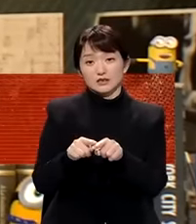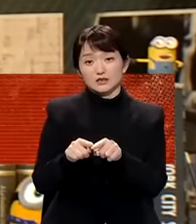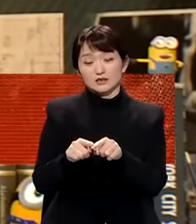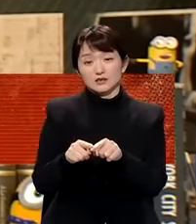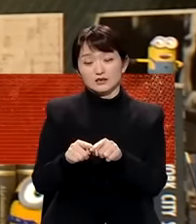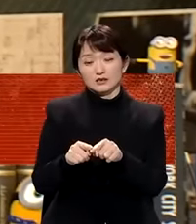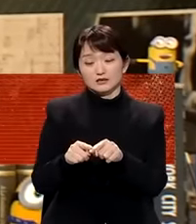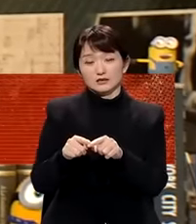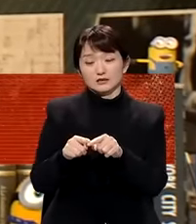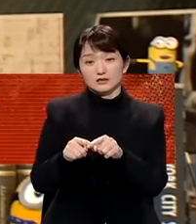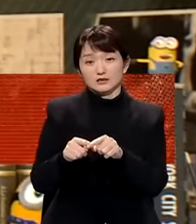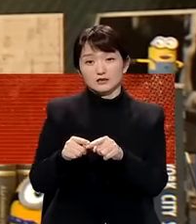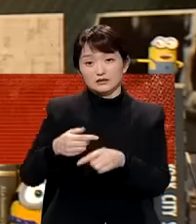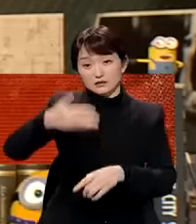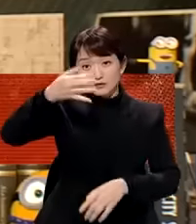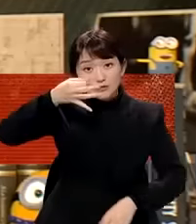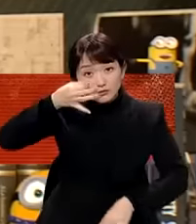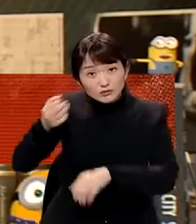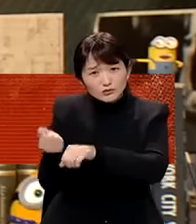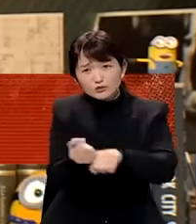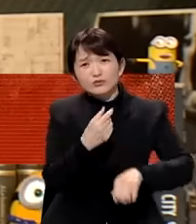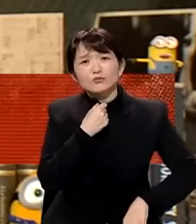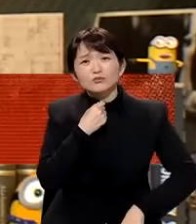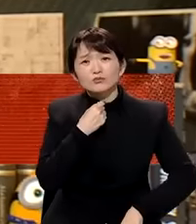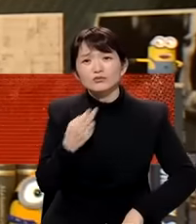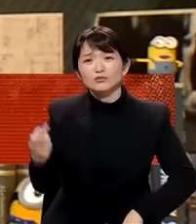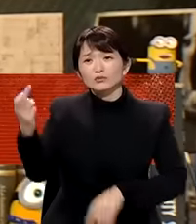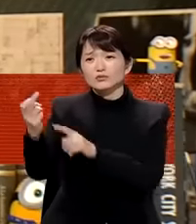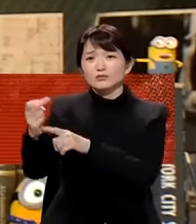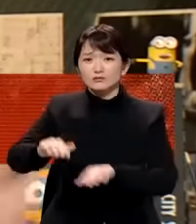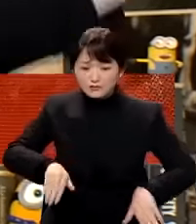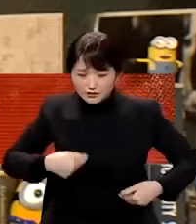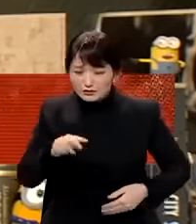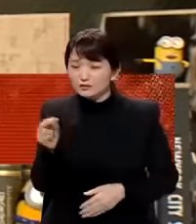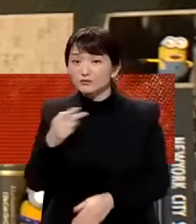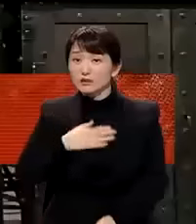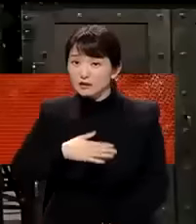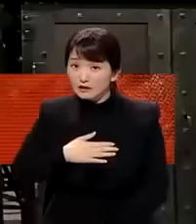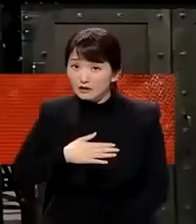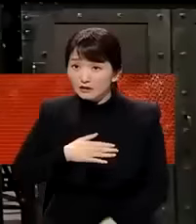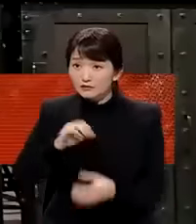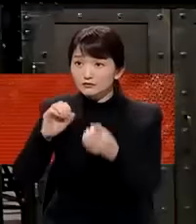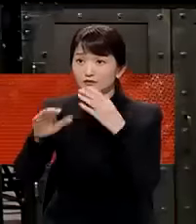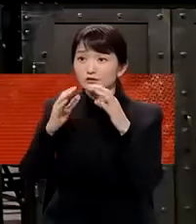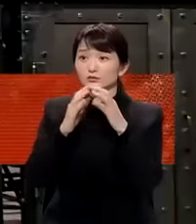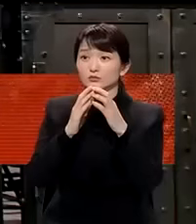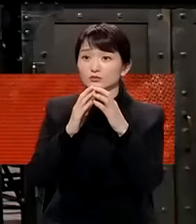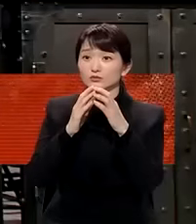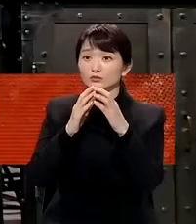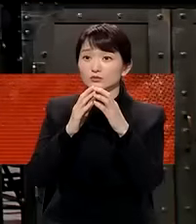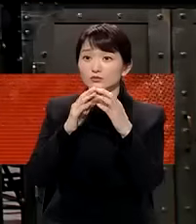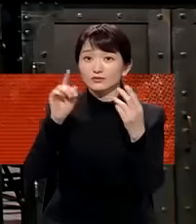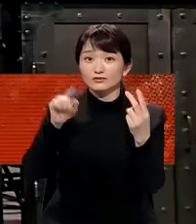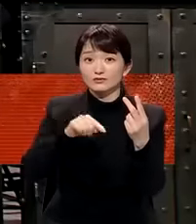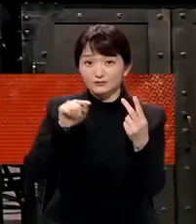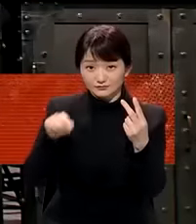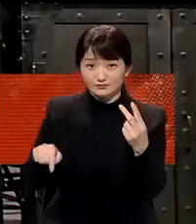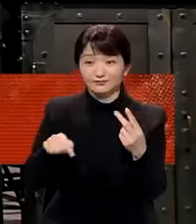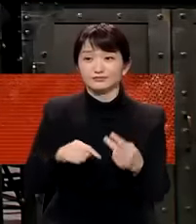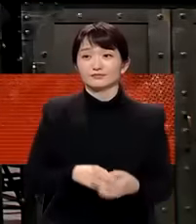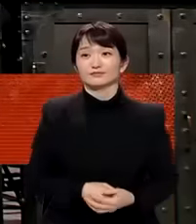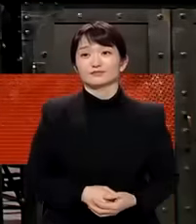운동 좀 하자 오빠 막말로 지운이 기적이 가는 방법 알긴 알아 응 동그라미 야 오늘 구도